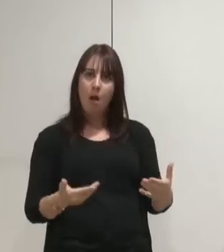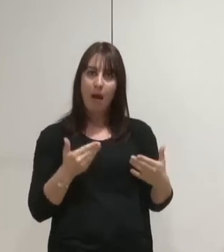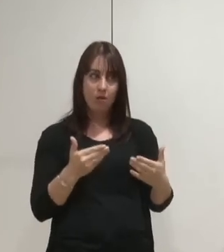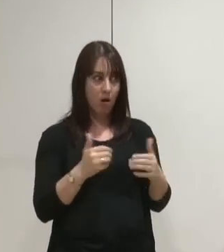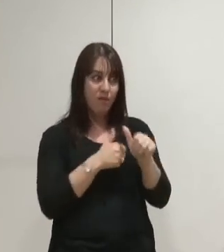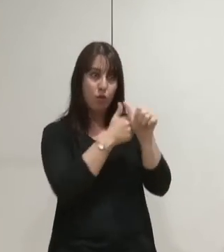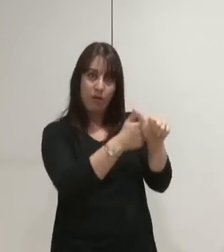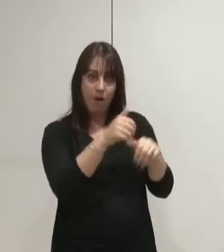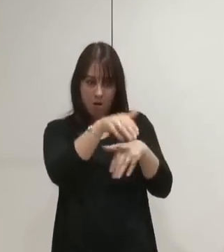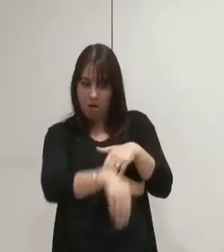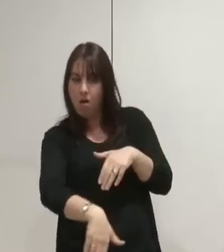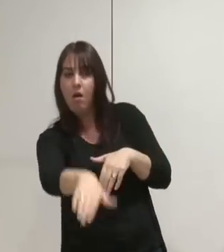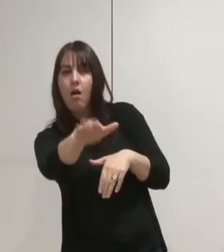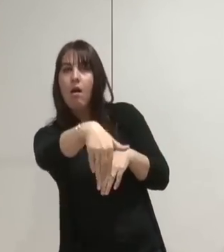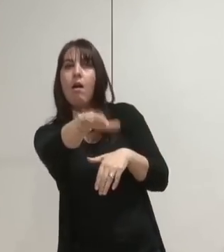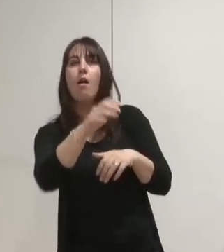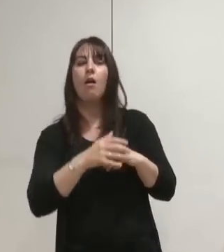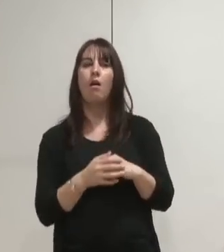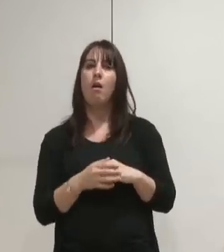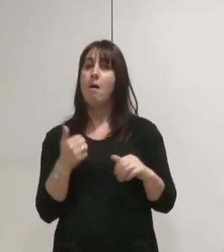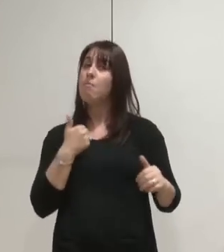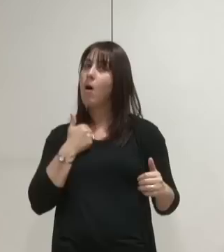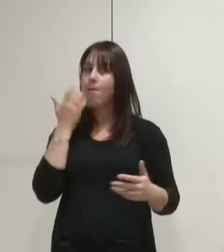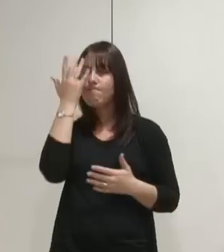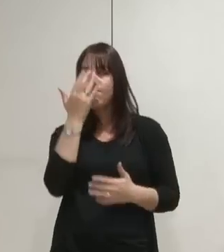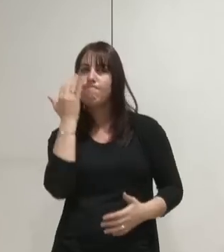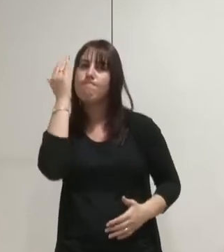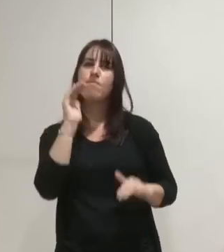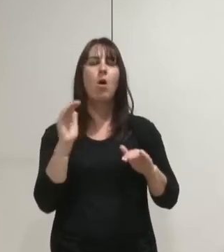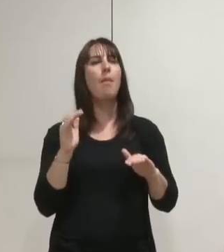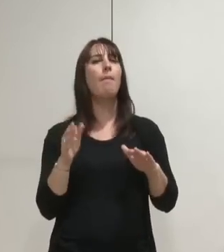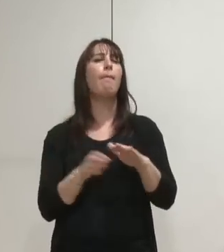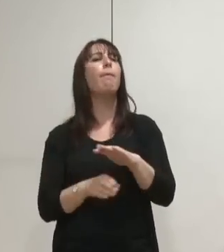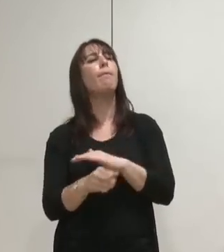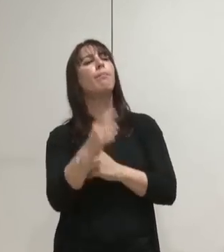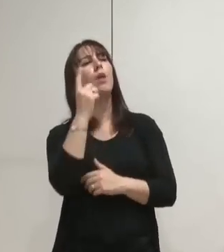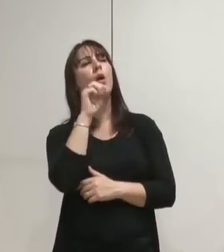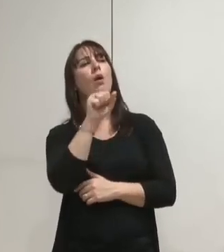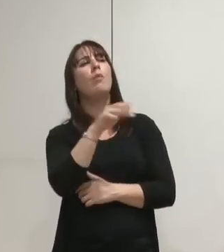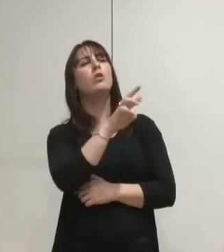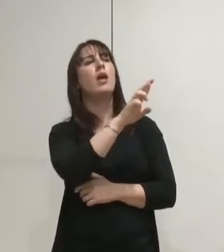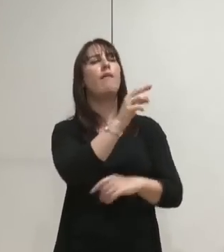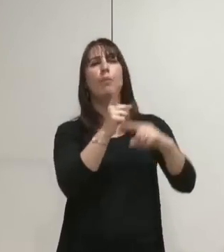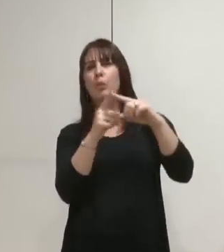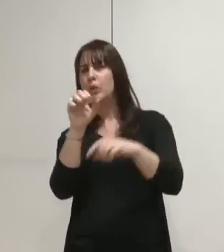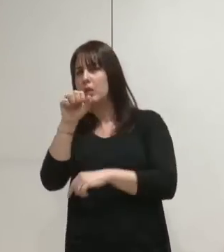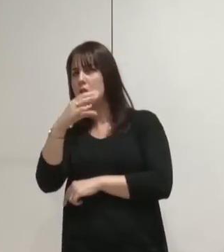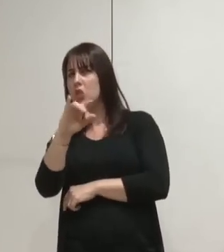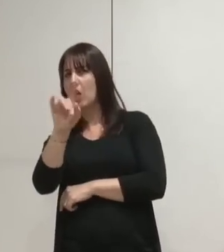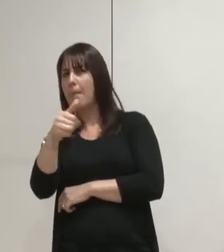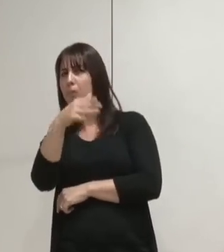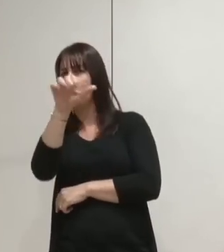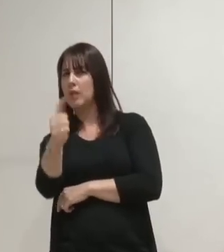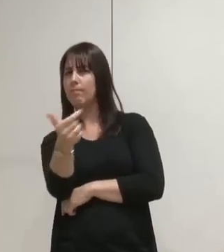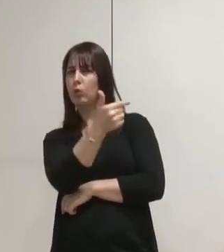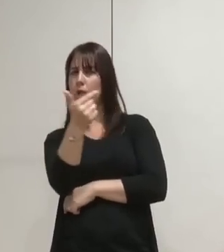cela pour moi ce qui me chagrine et on c'est un peu sous entendu dans les propos de Monsieur Safar et de Monsieur chamusi c'est qu'on a l'impression